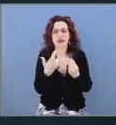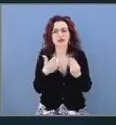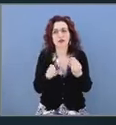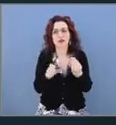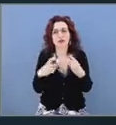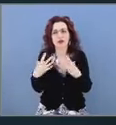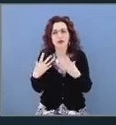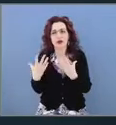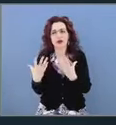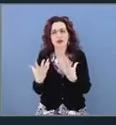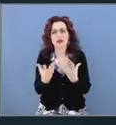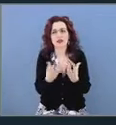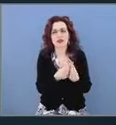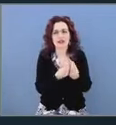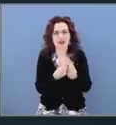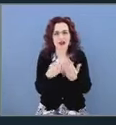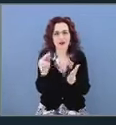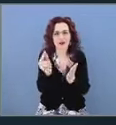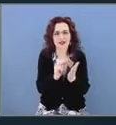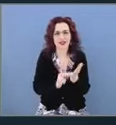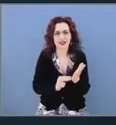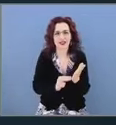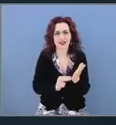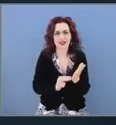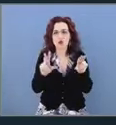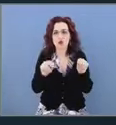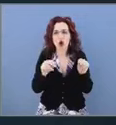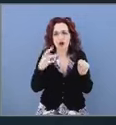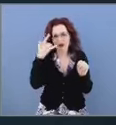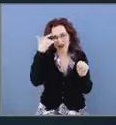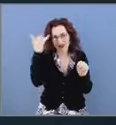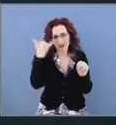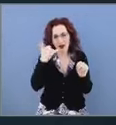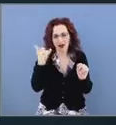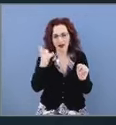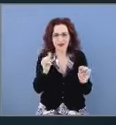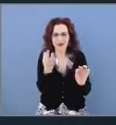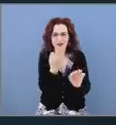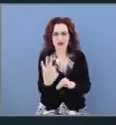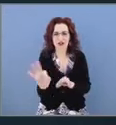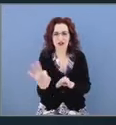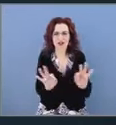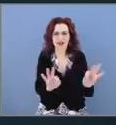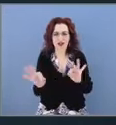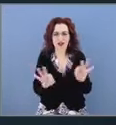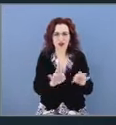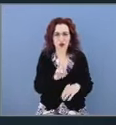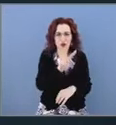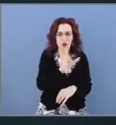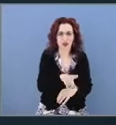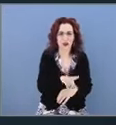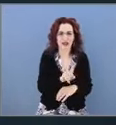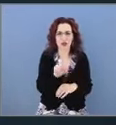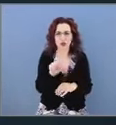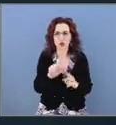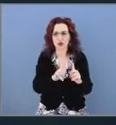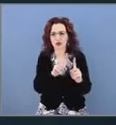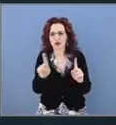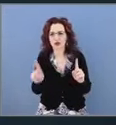Strategy dal 2021 al 2027 della Regione Lazio. Abbiamo fatto la scorsa settimana